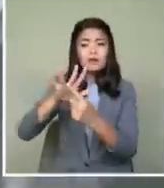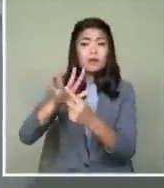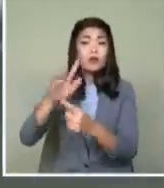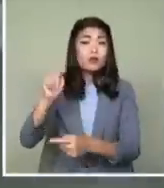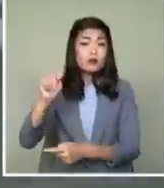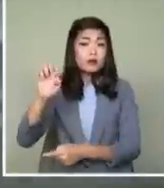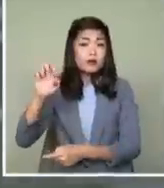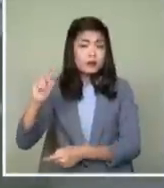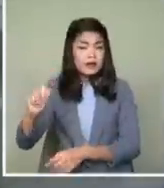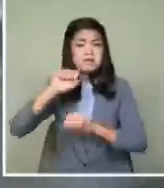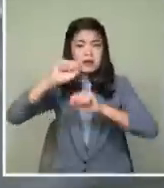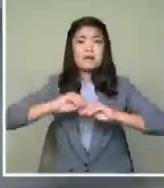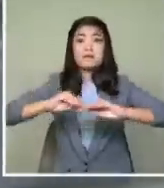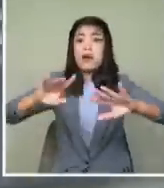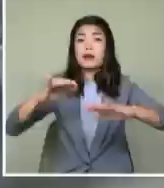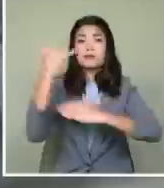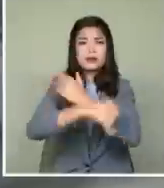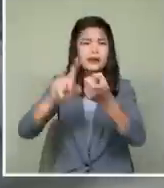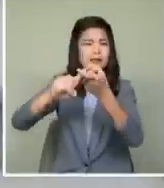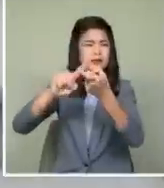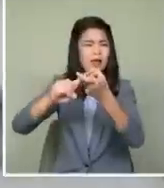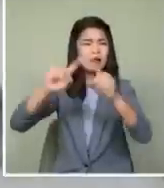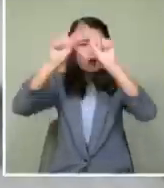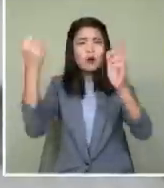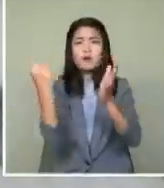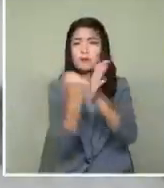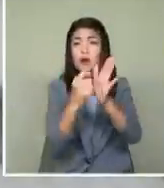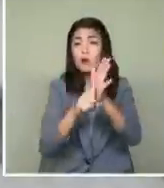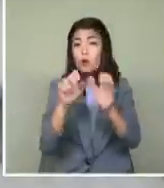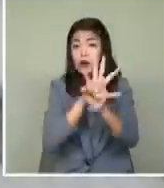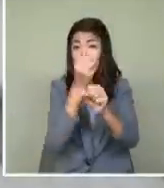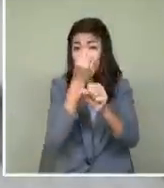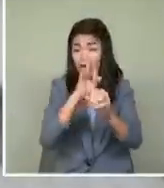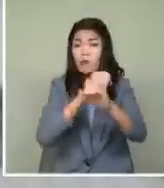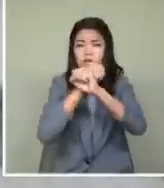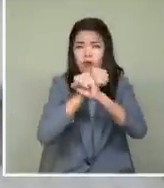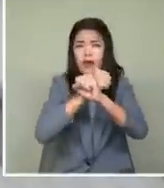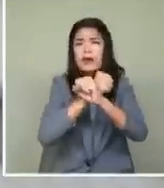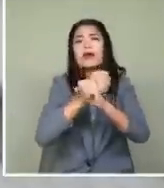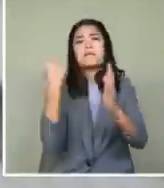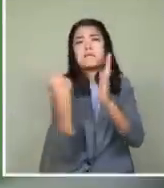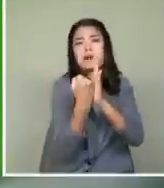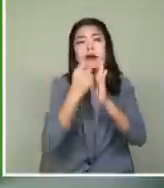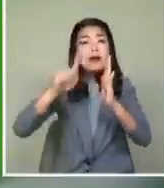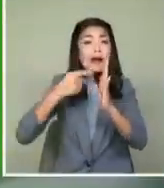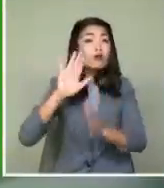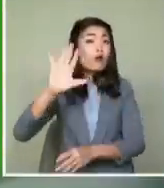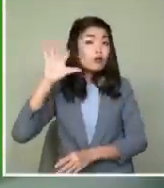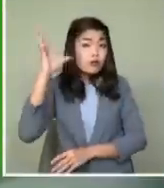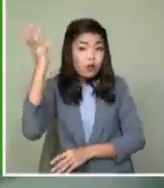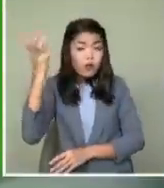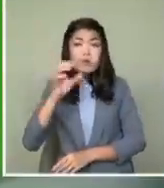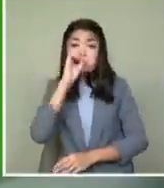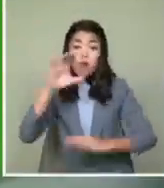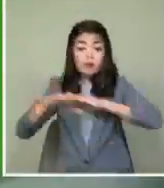าศว่ารัสเซียเป็นประเทศแรกในโลกที่ได้อนุมัติวัคซีนโควิด-19 ตัวแรกค่ะเพื่อใช้รักษาผู้ติดเชื้อโควิด-19 โดยที่อ้